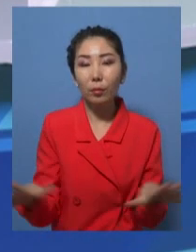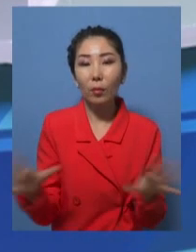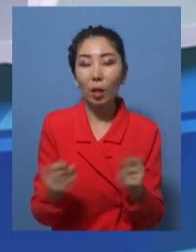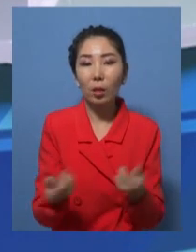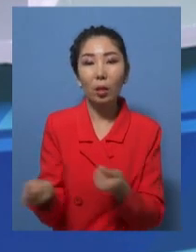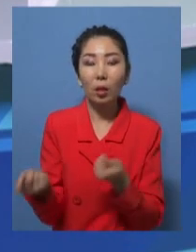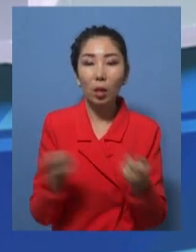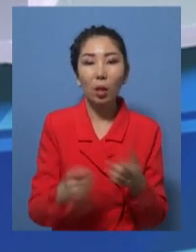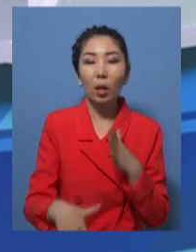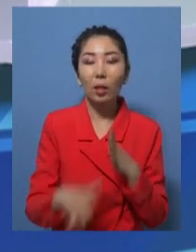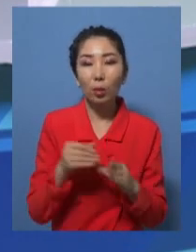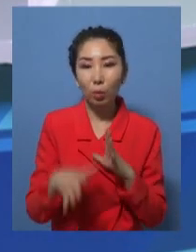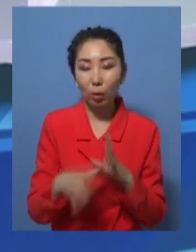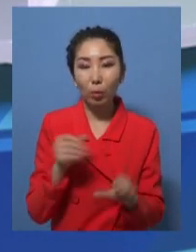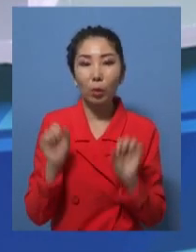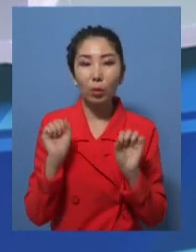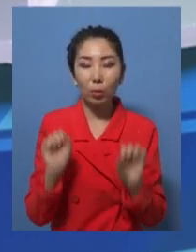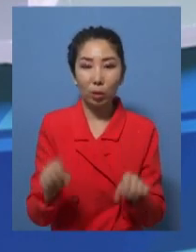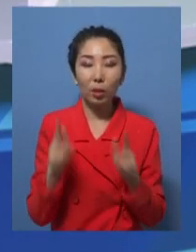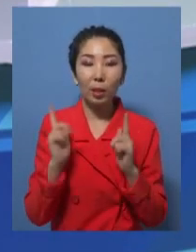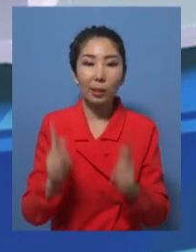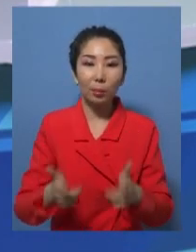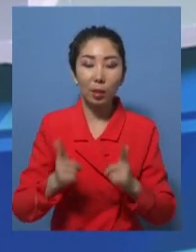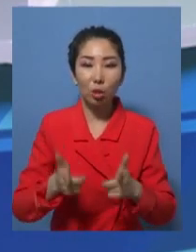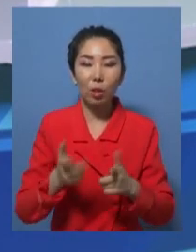барып топырақты қазуға бола ма? Иә, болады. Сонда разрешениесін